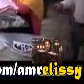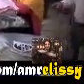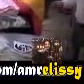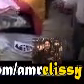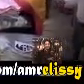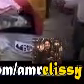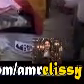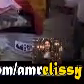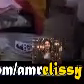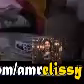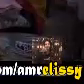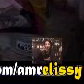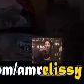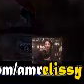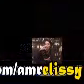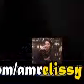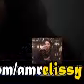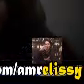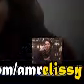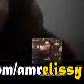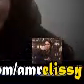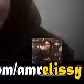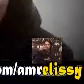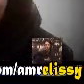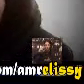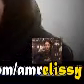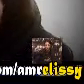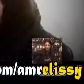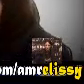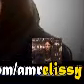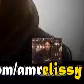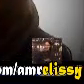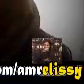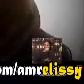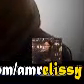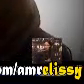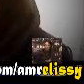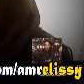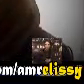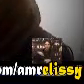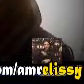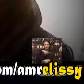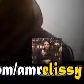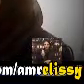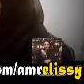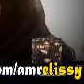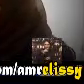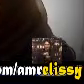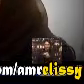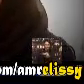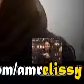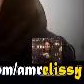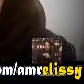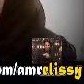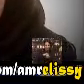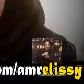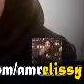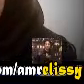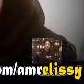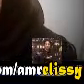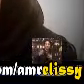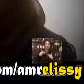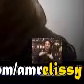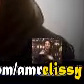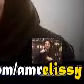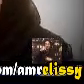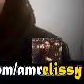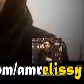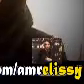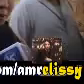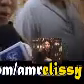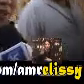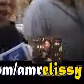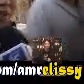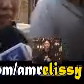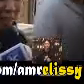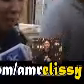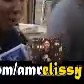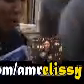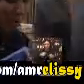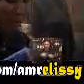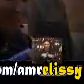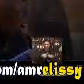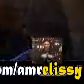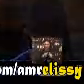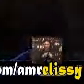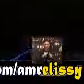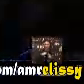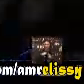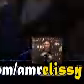وبطانيتين وطقم كاسات. أنا بشكر جمعية واحد من الناس وأبو الفضل، وشكرا لكم. وحاجات